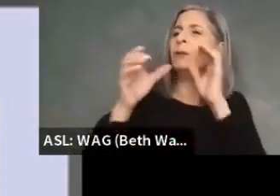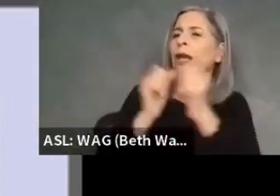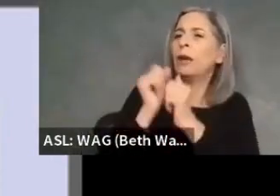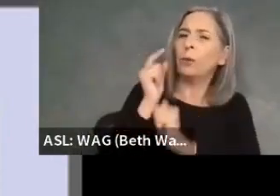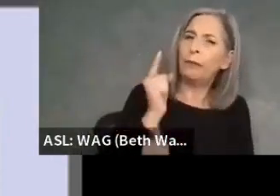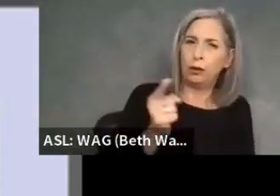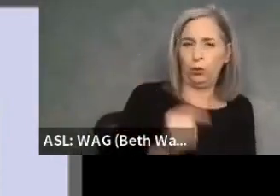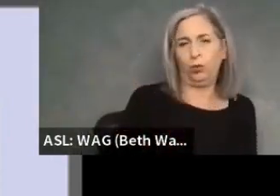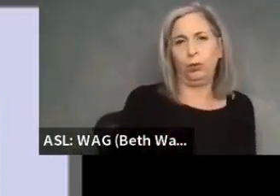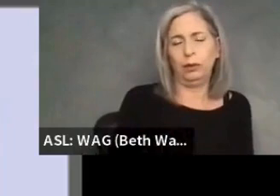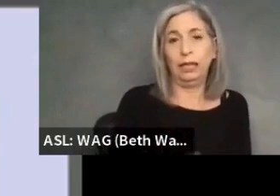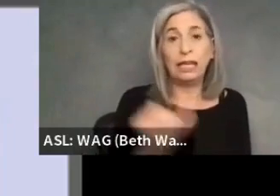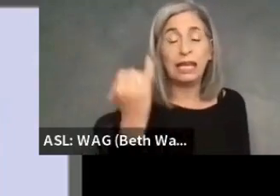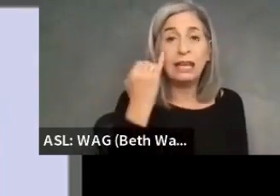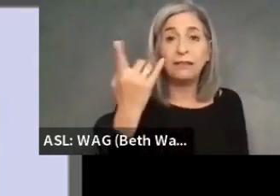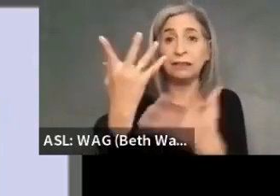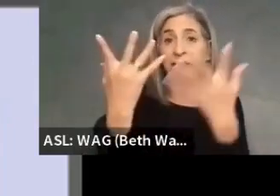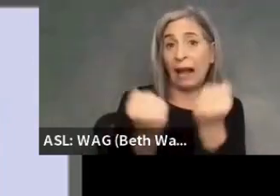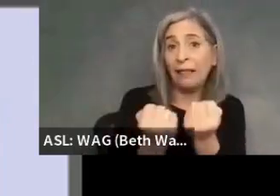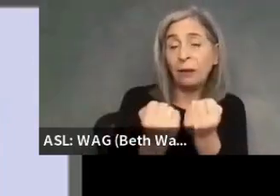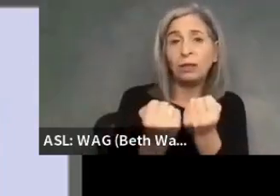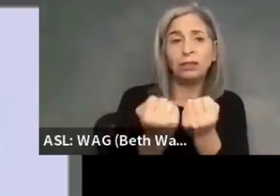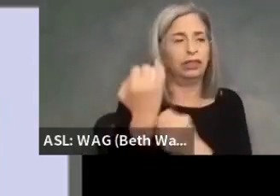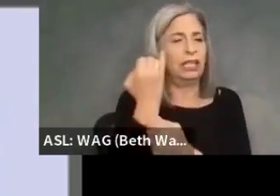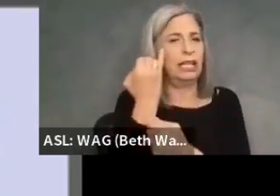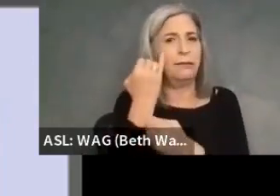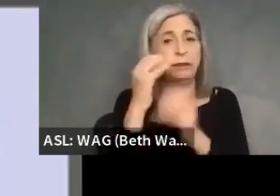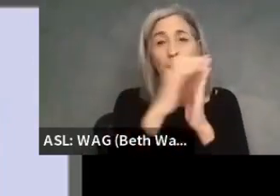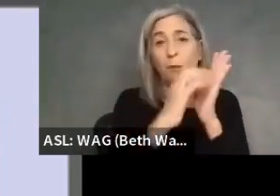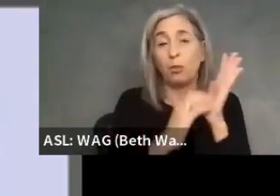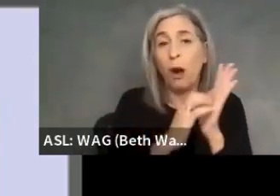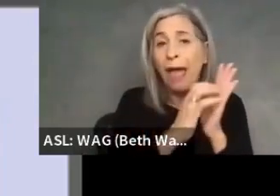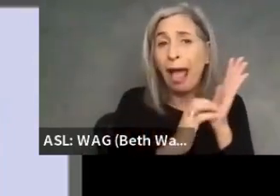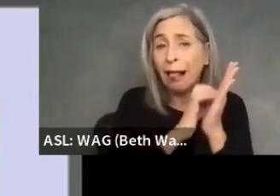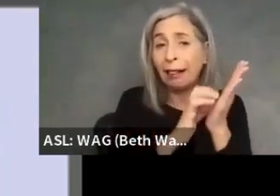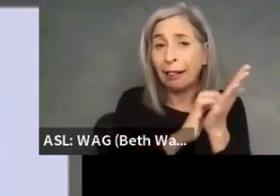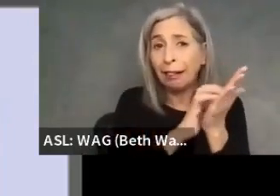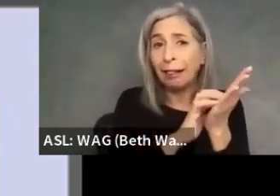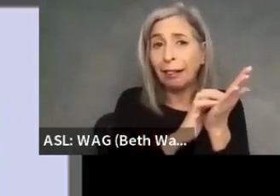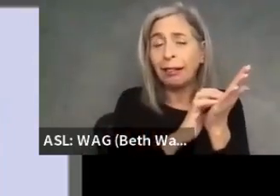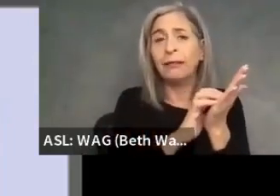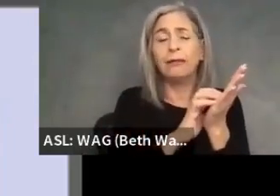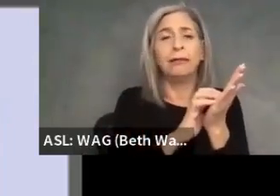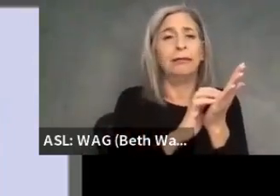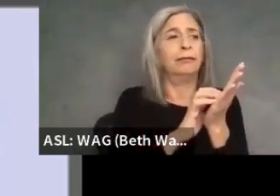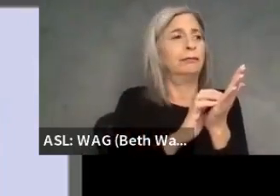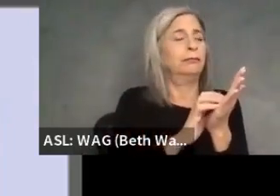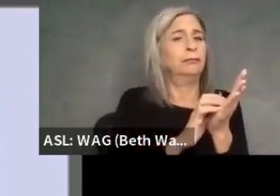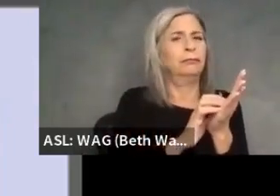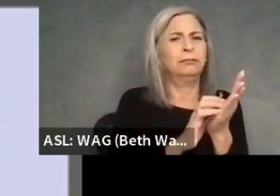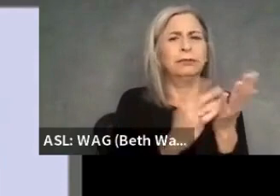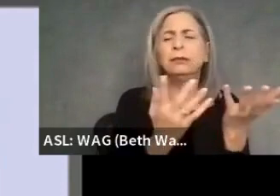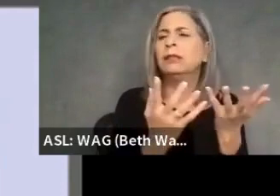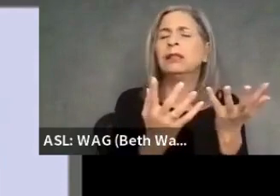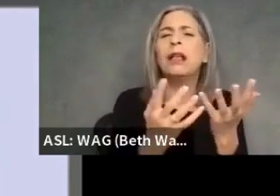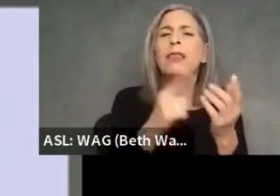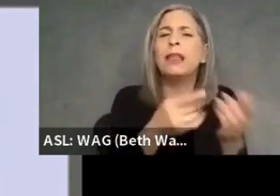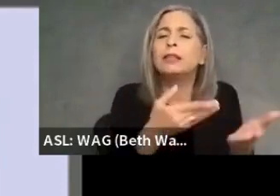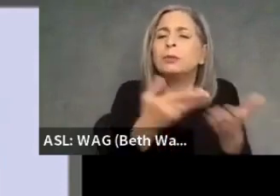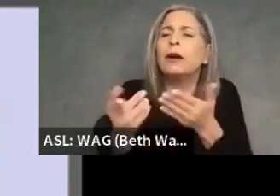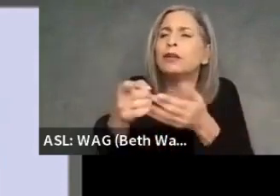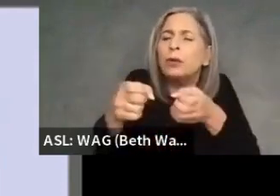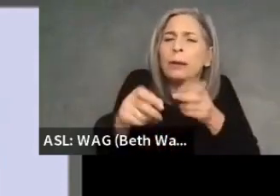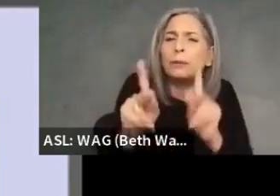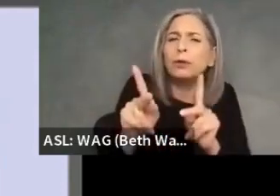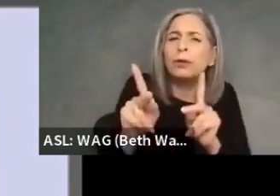律师告诉学校。怎么样可以更好的与你进行沟通？你需要